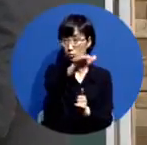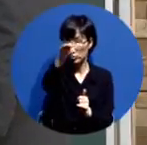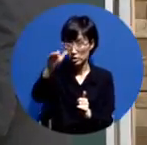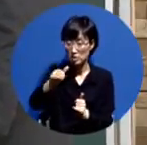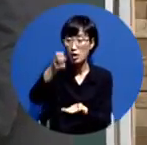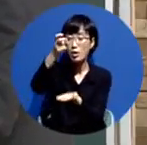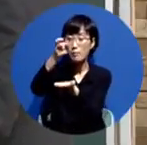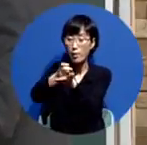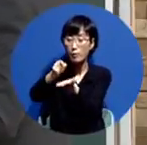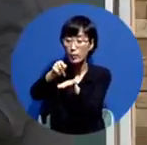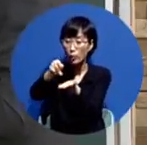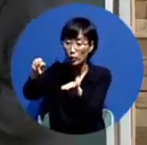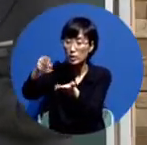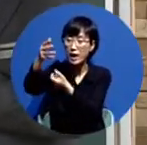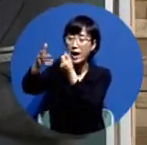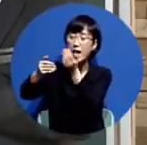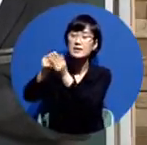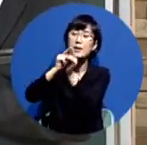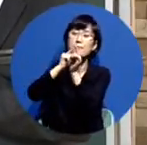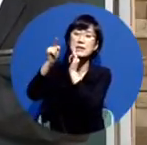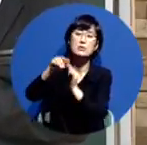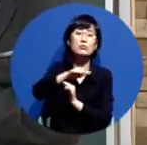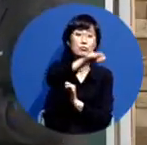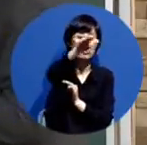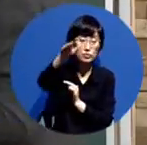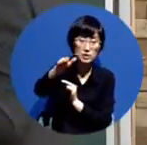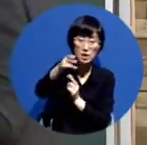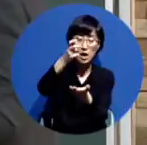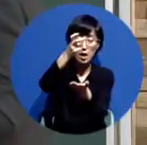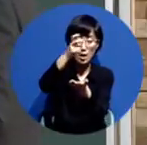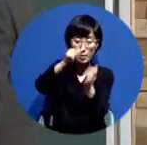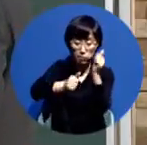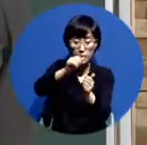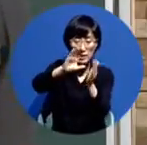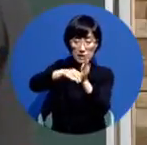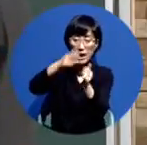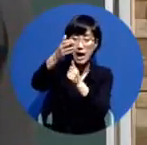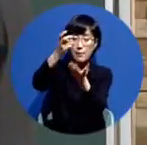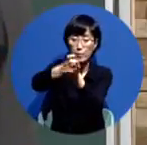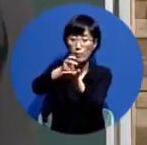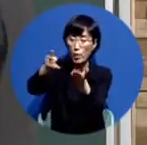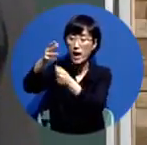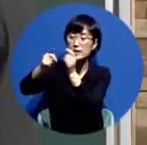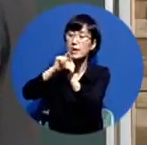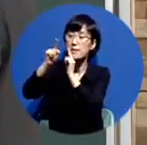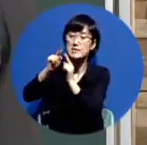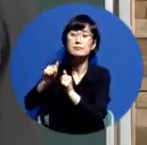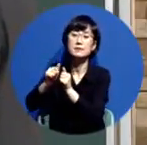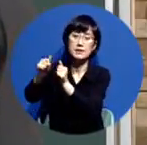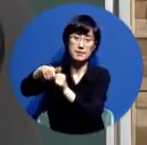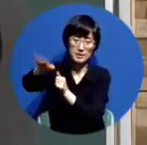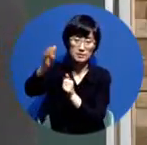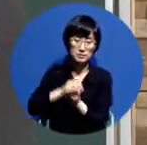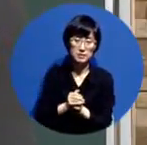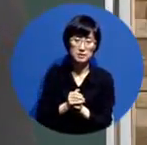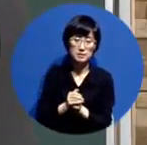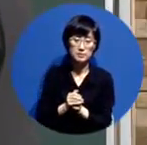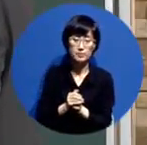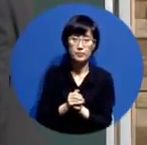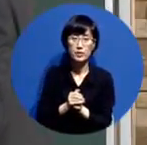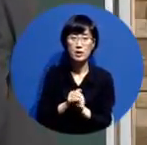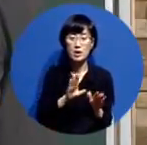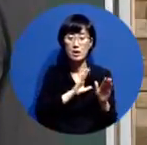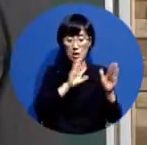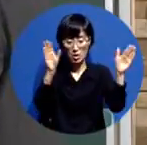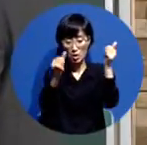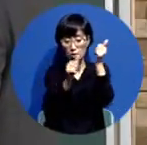즉하나님의말씀을따라가는겁니다 因此我们按照规矩就是按照神的话语来走 여수아가하나님의말씀을따라갔습니다 约书亚